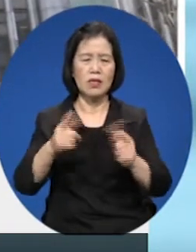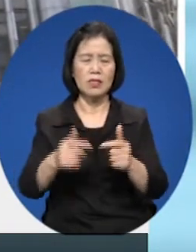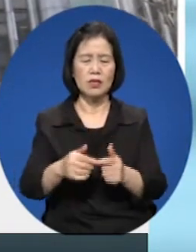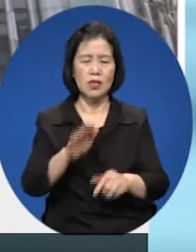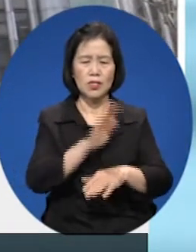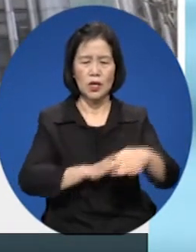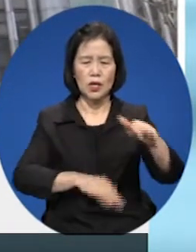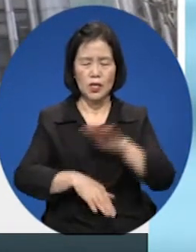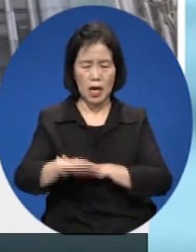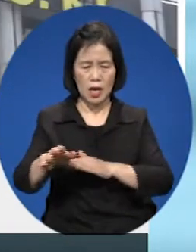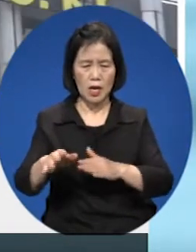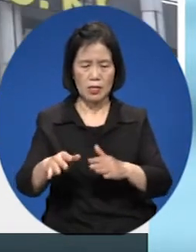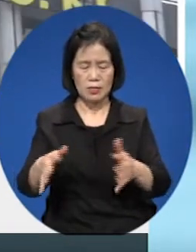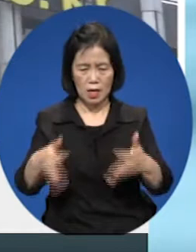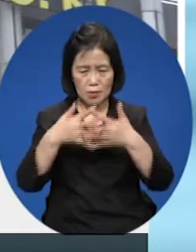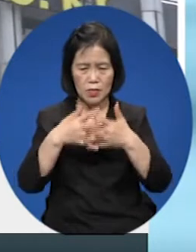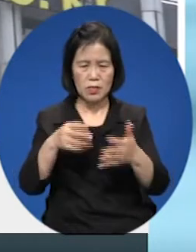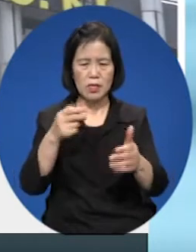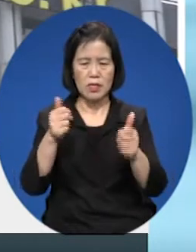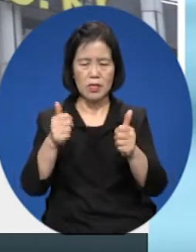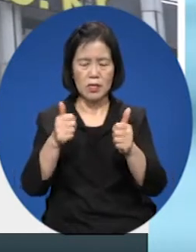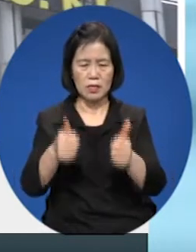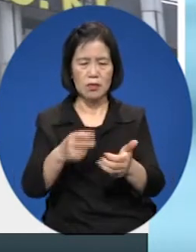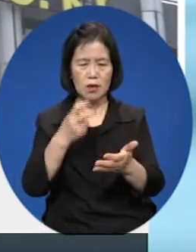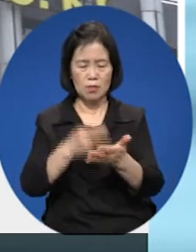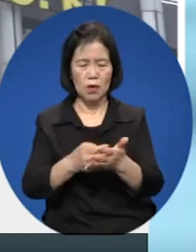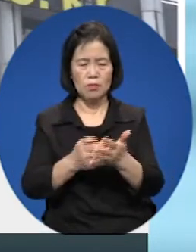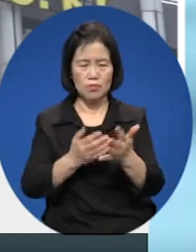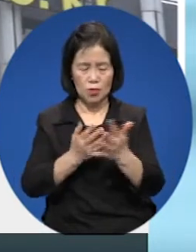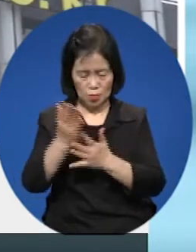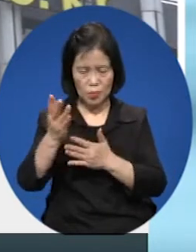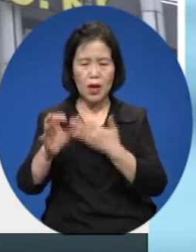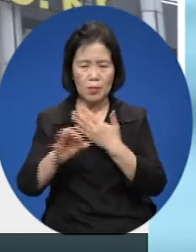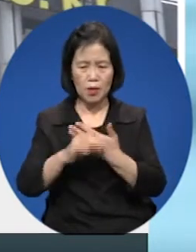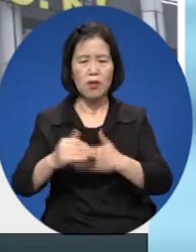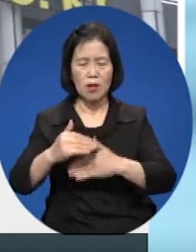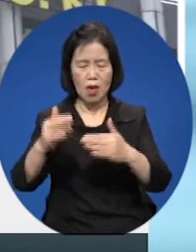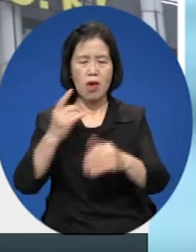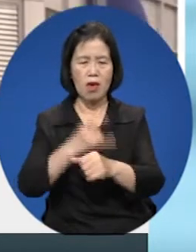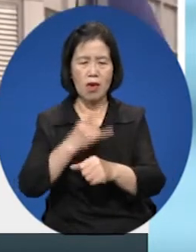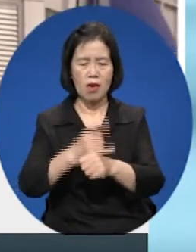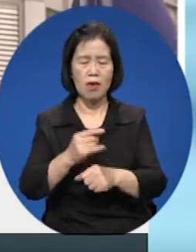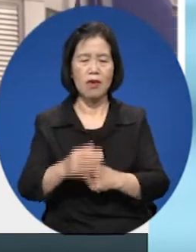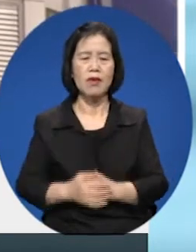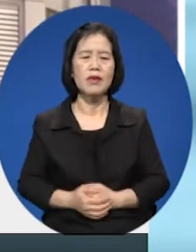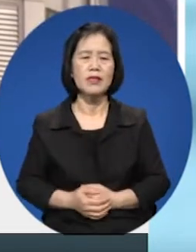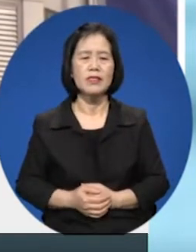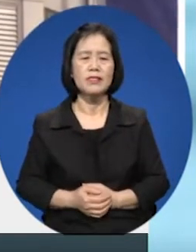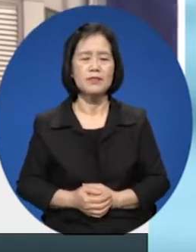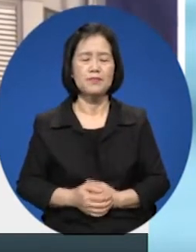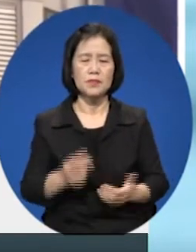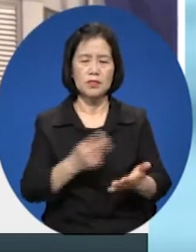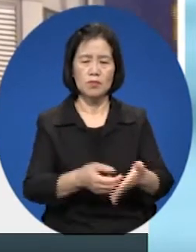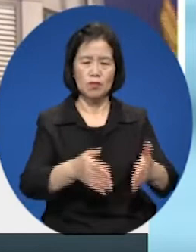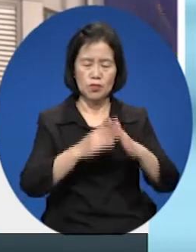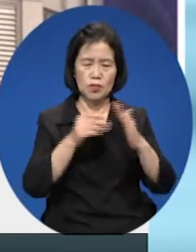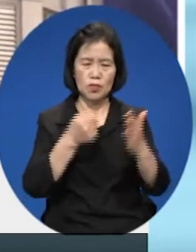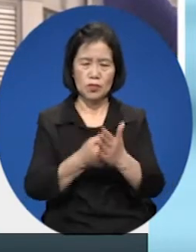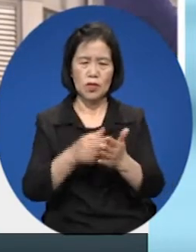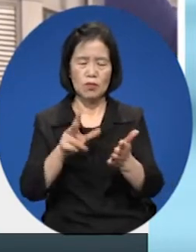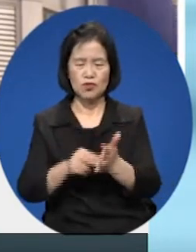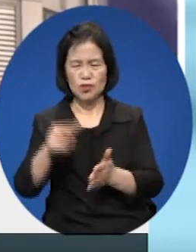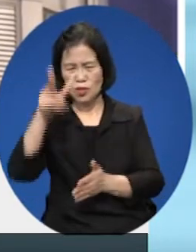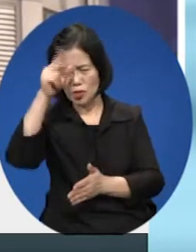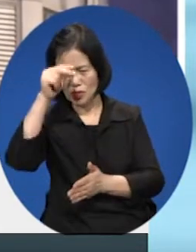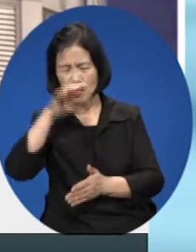합의 해서 특권도 통과시키면 가야 되는 겁니다 그것은 삼권분립의 과정에서 경찰도 국가기관 이잖아요 입법부가 결정한 문제를 경찰 이렇다